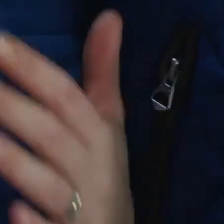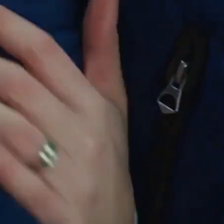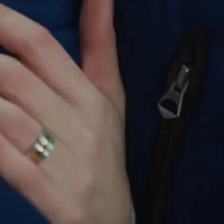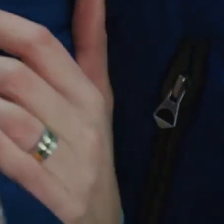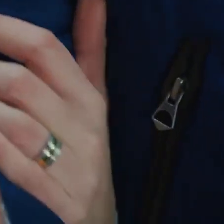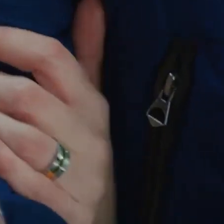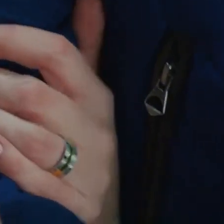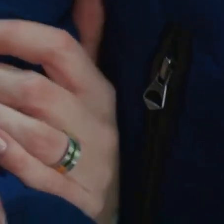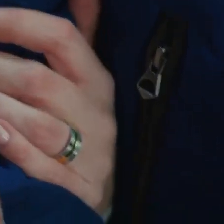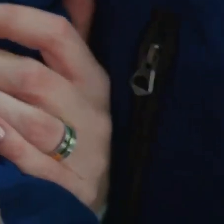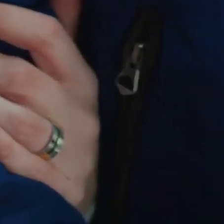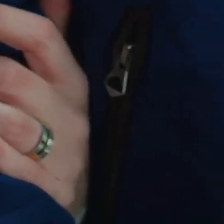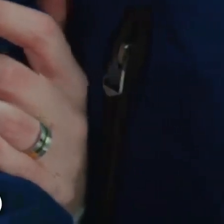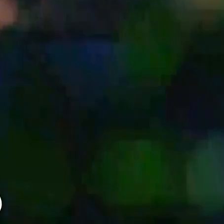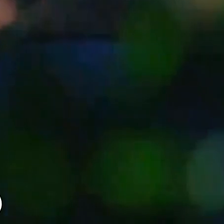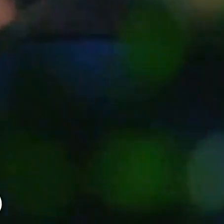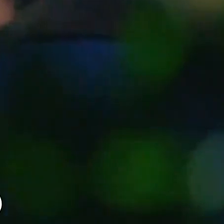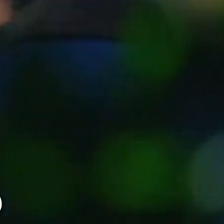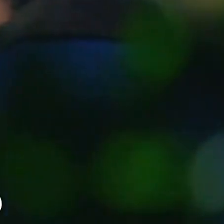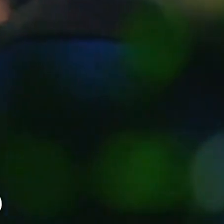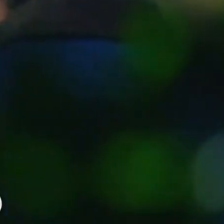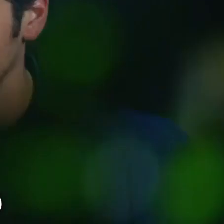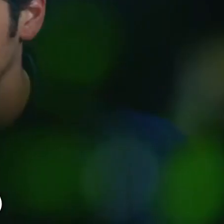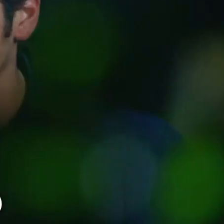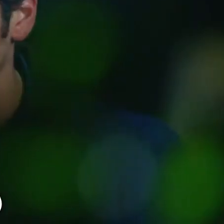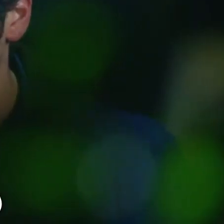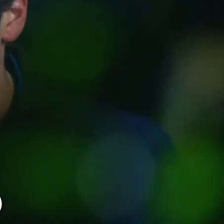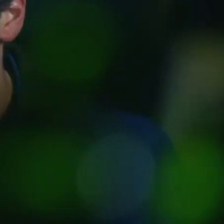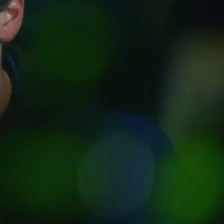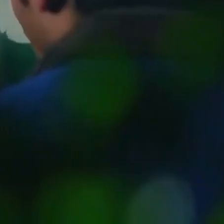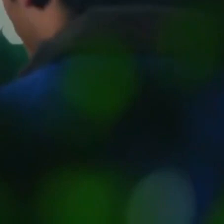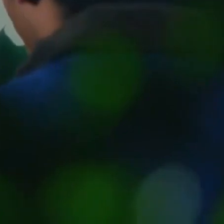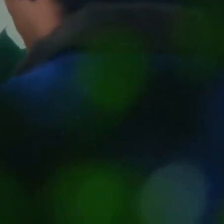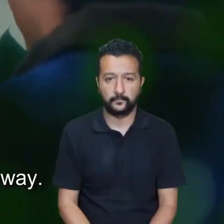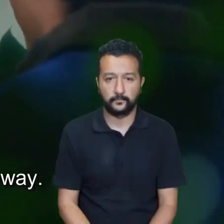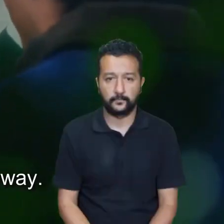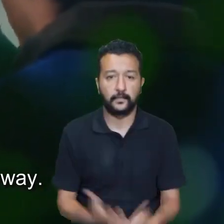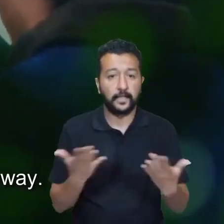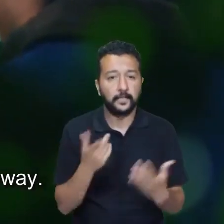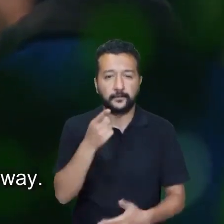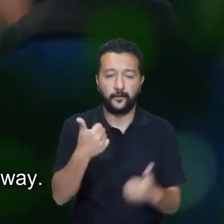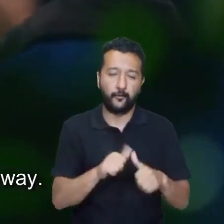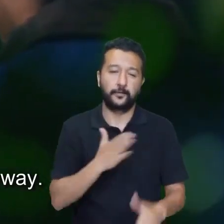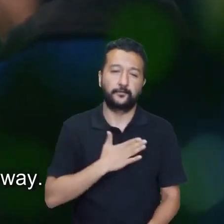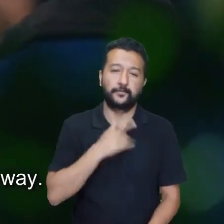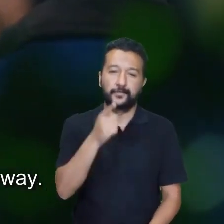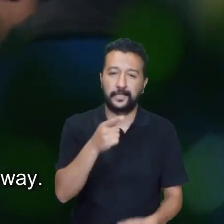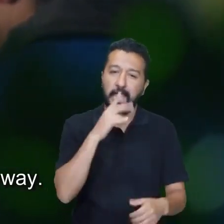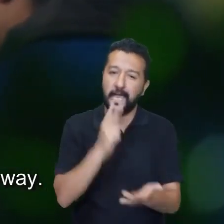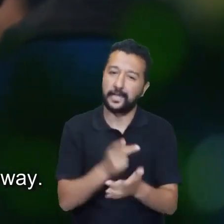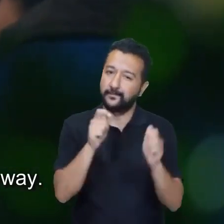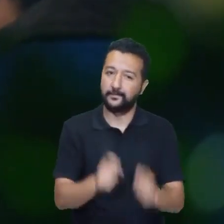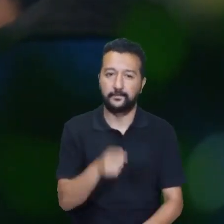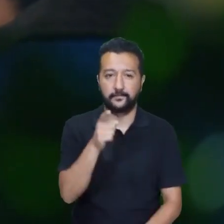Olur. Yüzüne sevgi dolu bir gülüş atarak koluna girdi. Alyansı parmağında. Nasılsa kocamsın artık sen karar